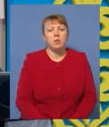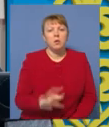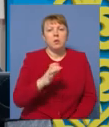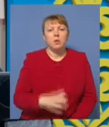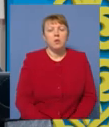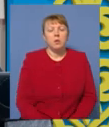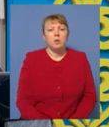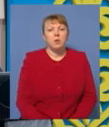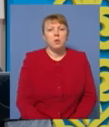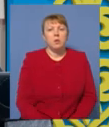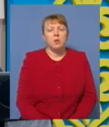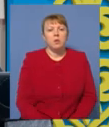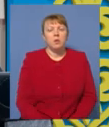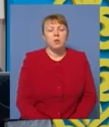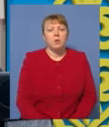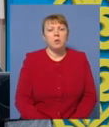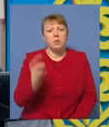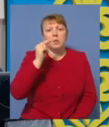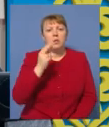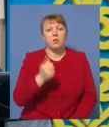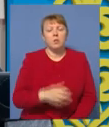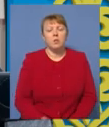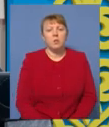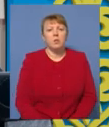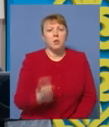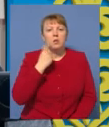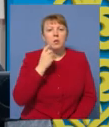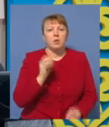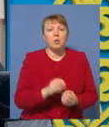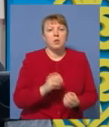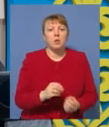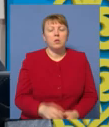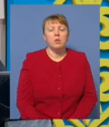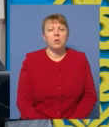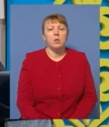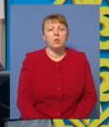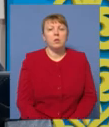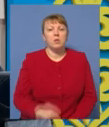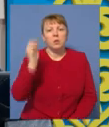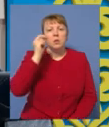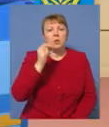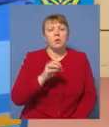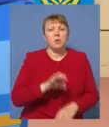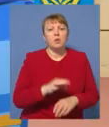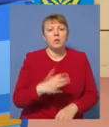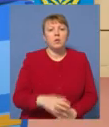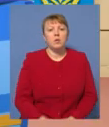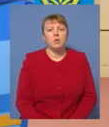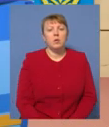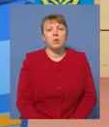процесса? Да, обучение проводится на постоянной основе. Обучение